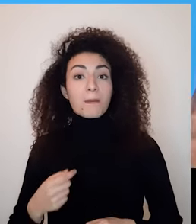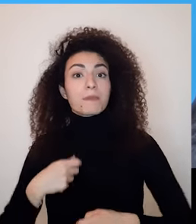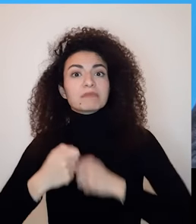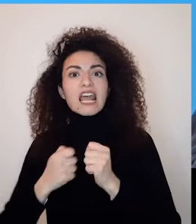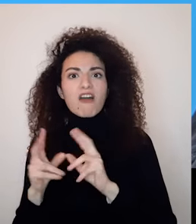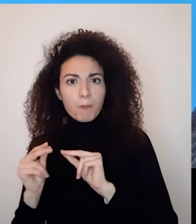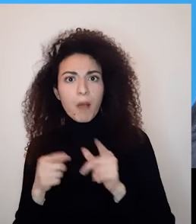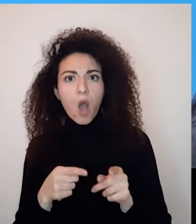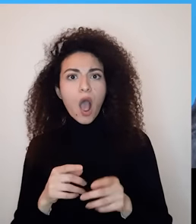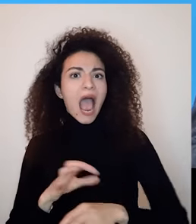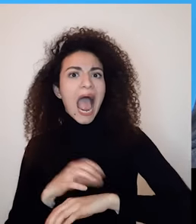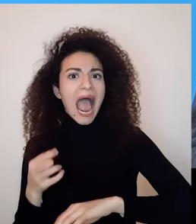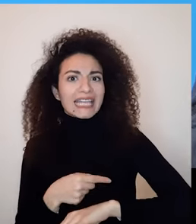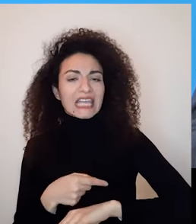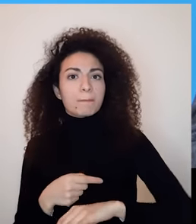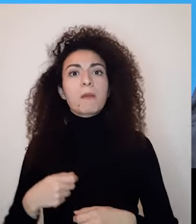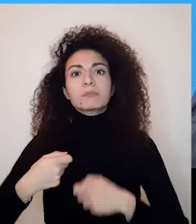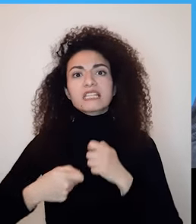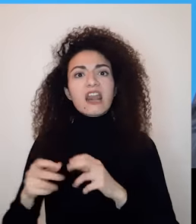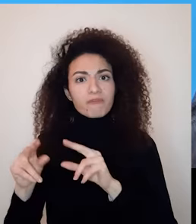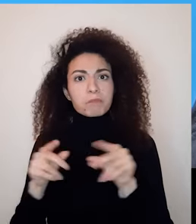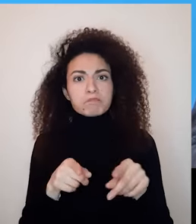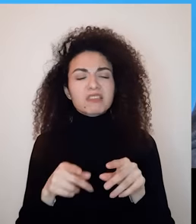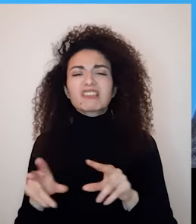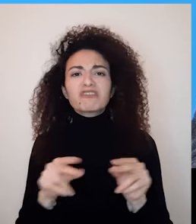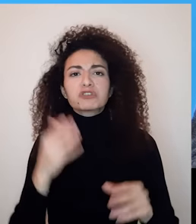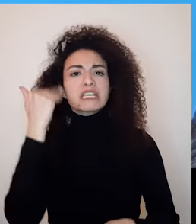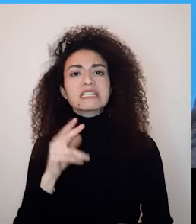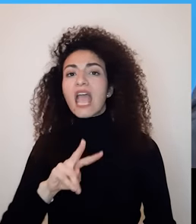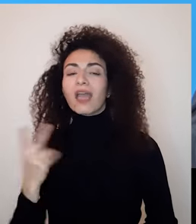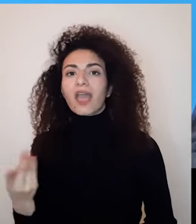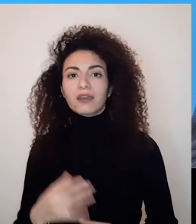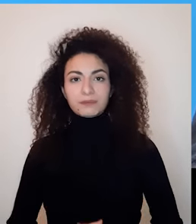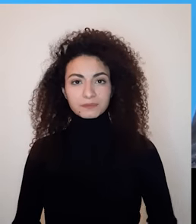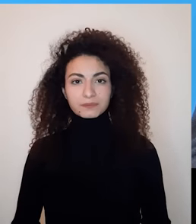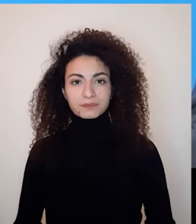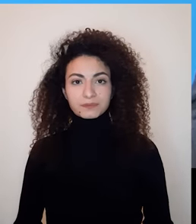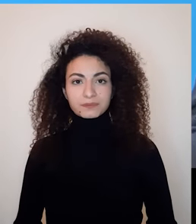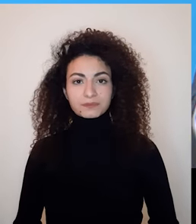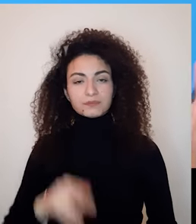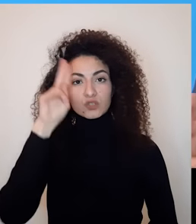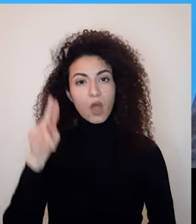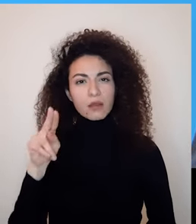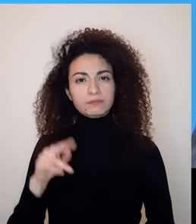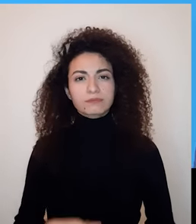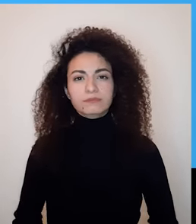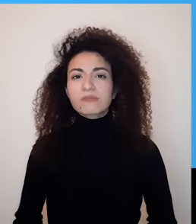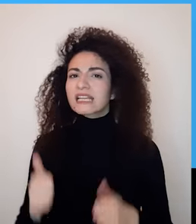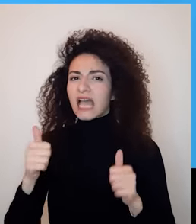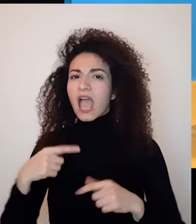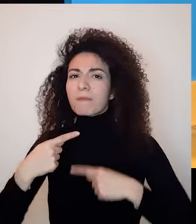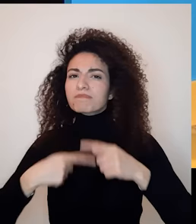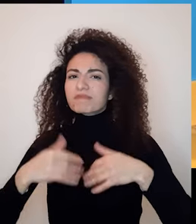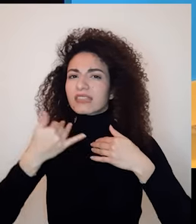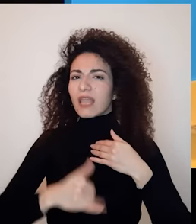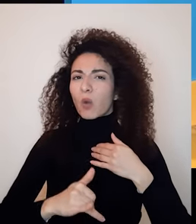نساء أخريات، لذلك يتم معاملتهم من الناحية الطبية المتعلقة بالصحة الإنجابية مثل أي نساء من غير